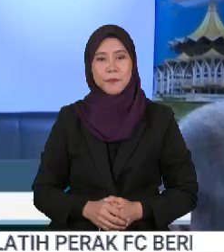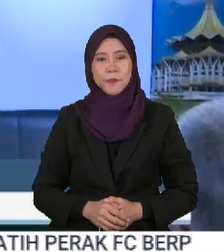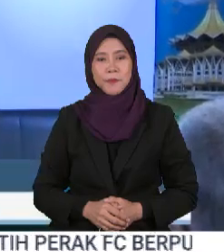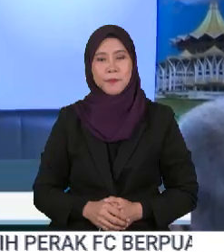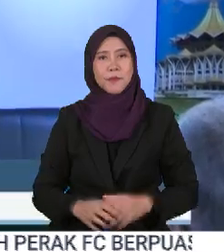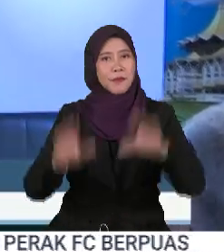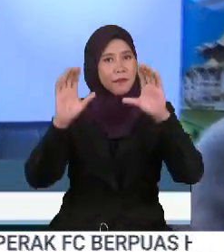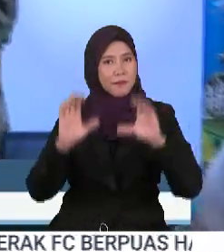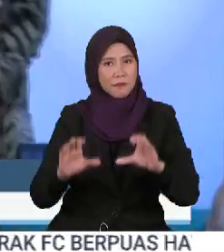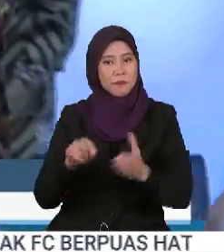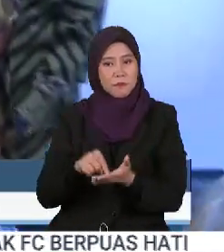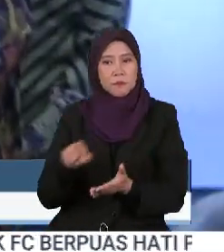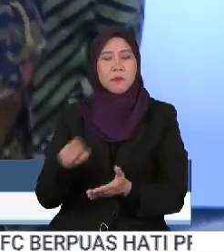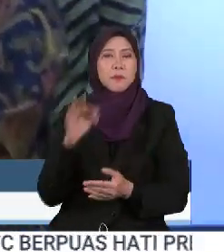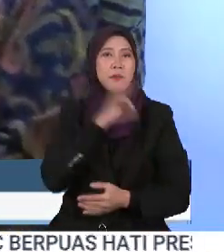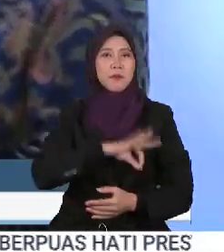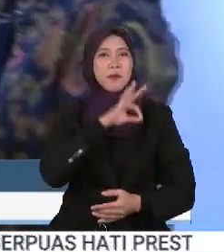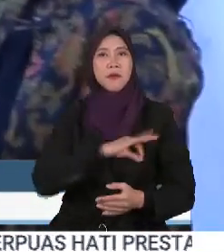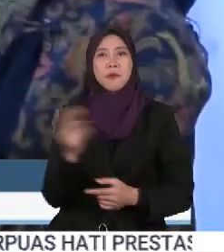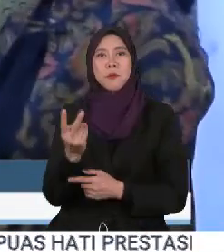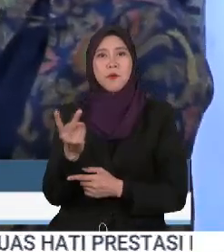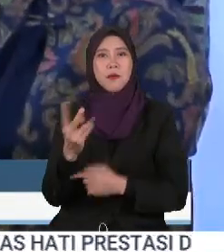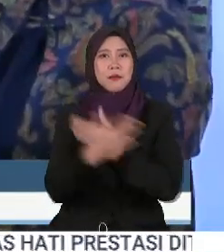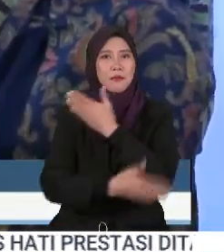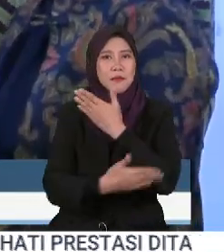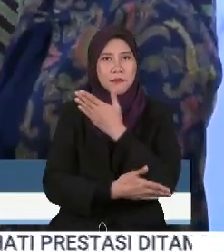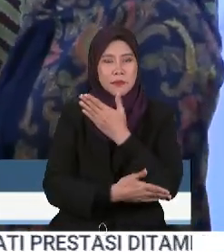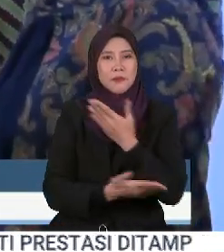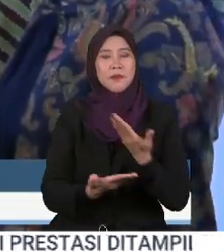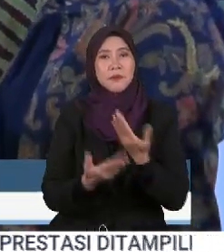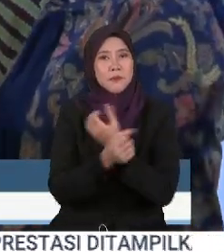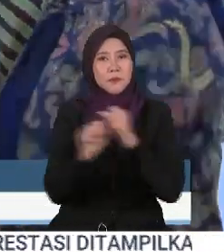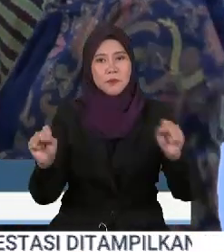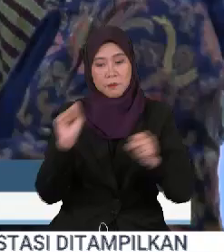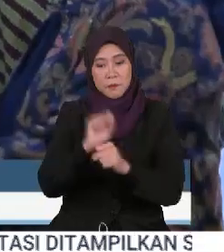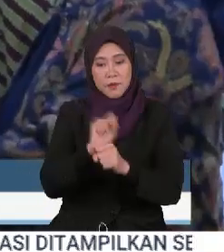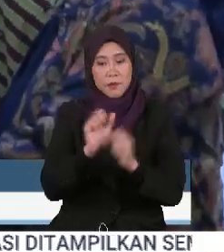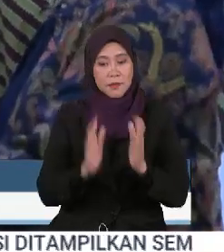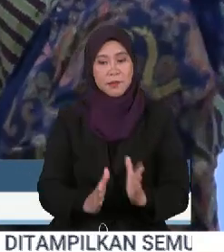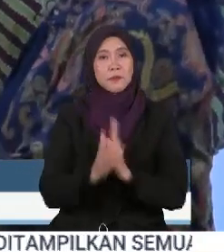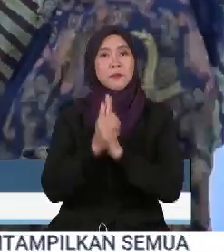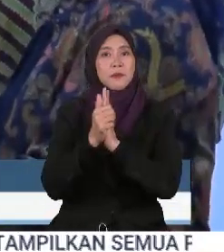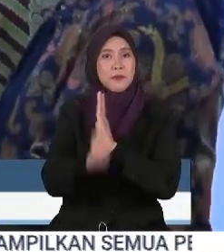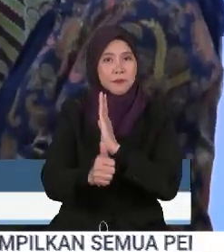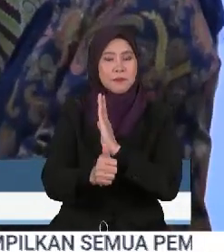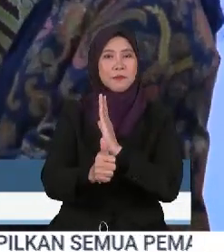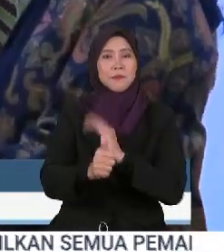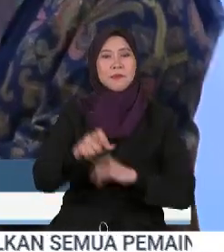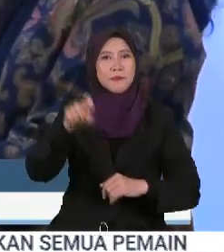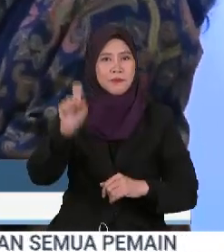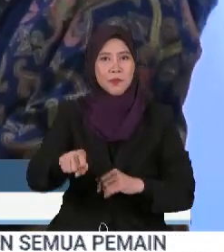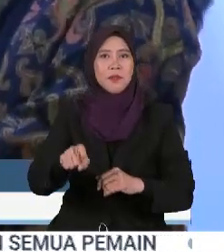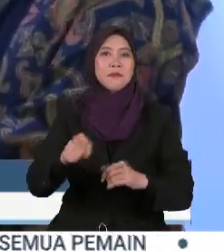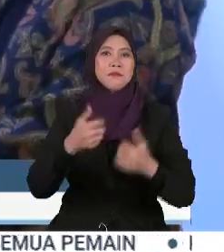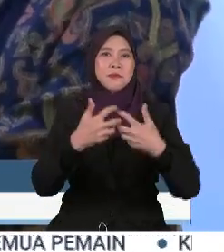Langkah ini akan membawa manfaat kepada kedua-dua pihak khususnya dalam menyediakan tenaga kerja mahir bagi meliputi keperluan